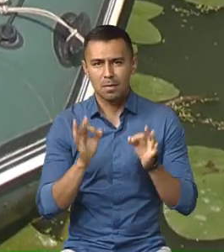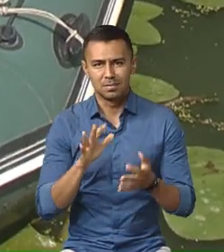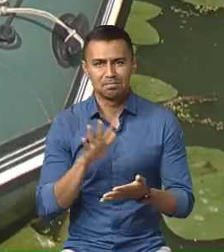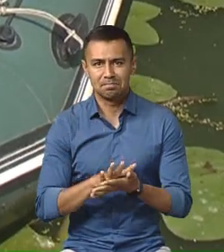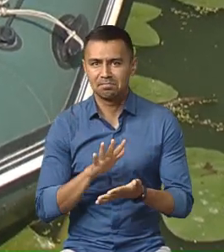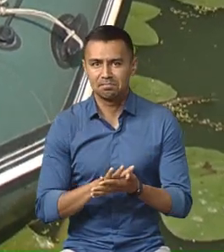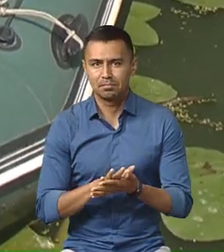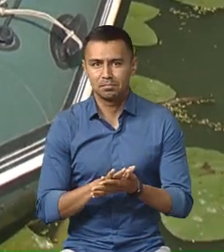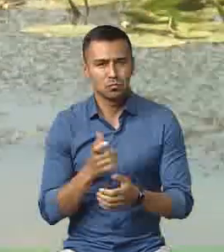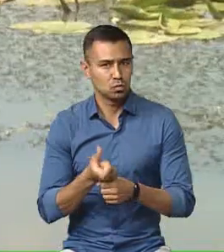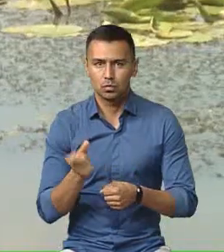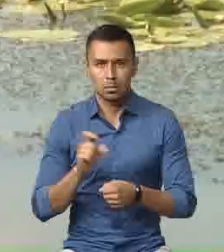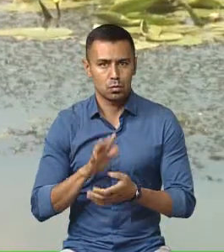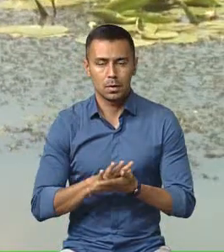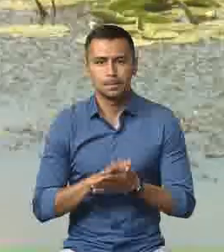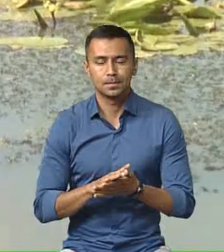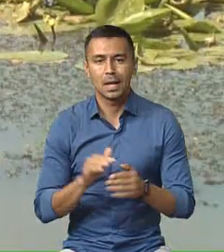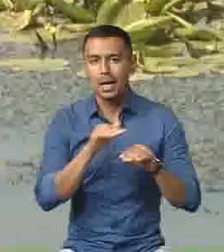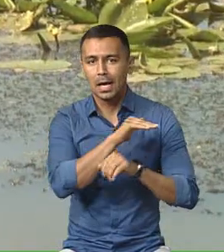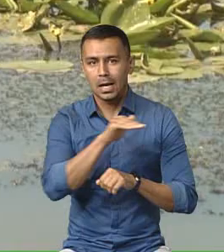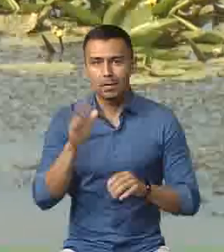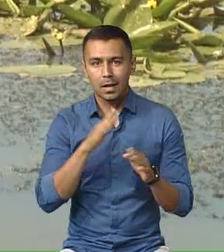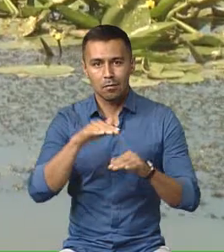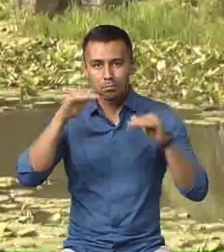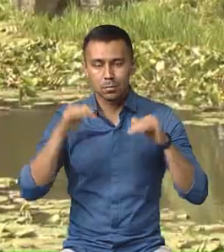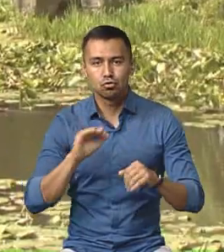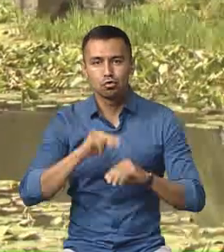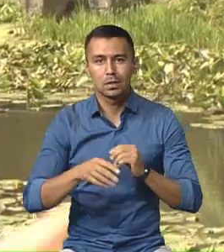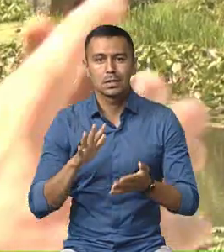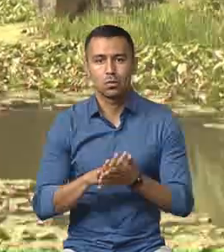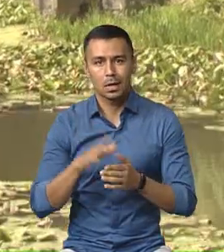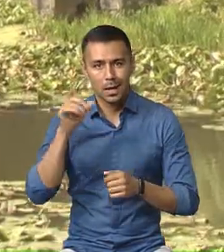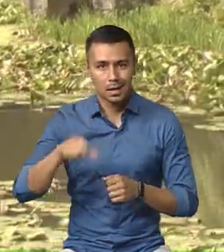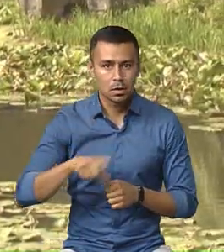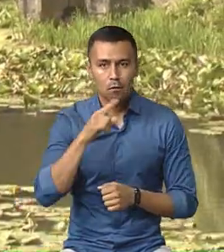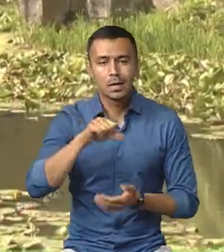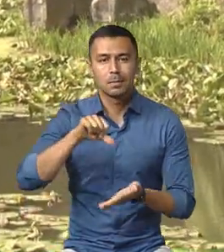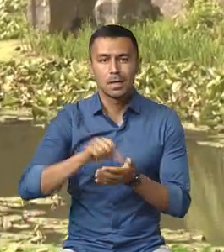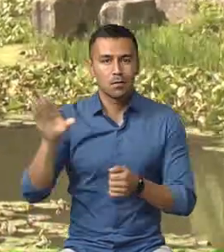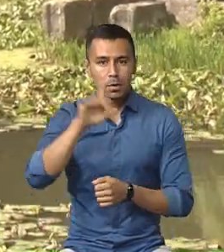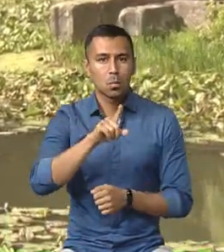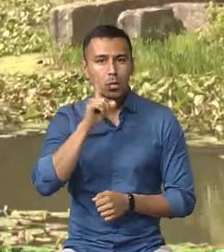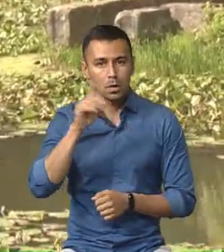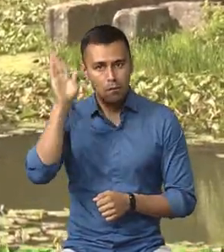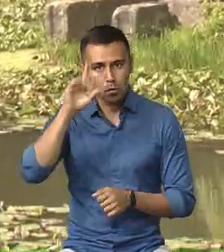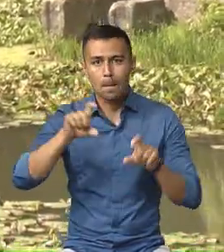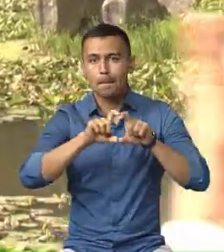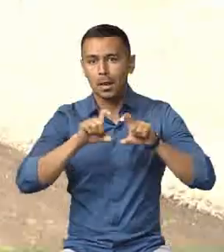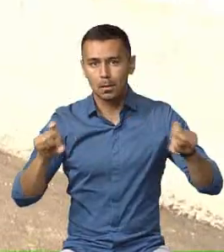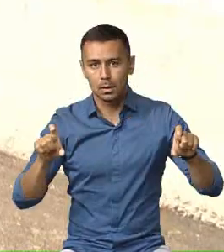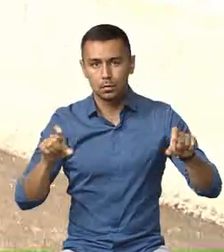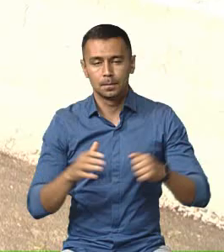вода дуже брудна. Рівень кисню впав через забруднення річки, каже фасилітатор Європейського молодіжного водного парламенту